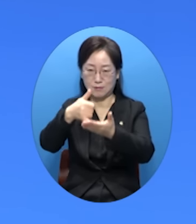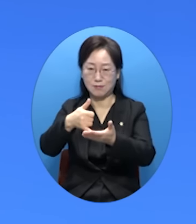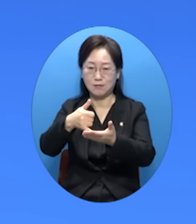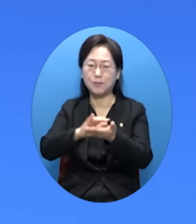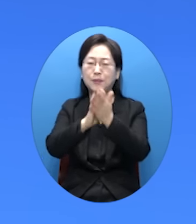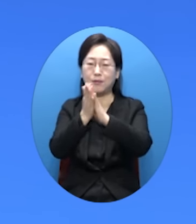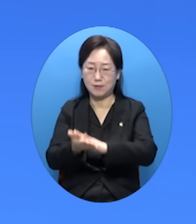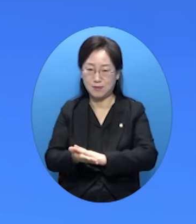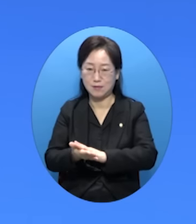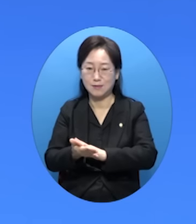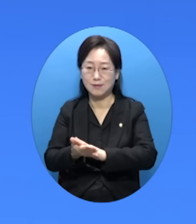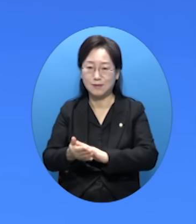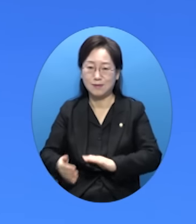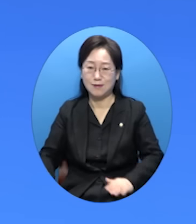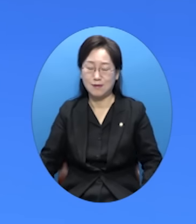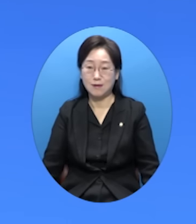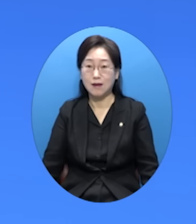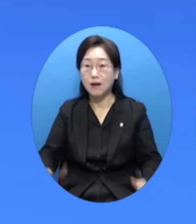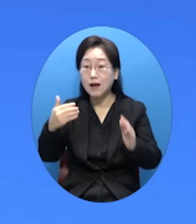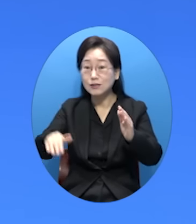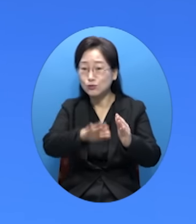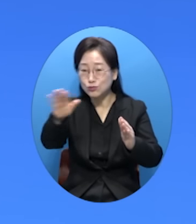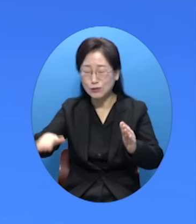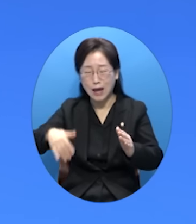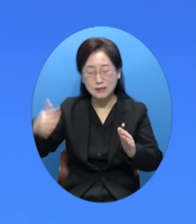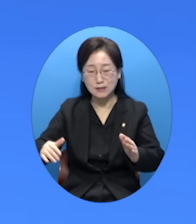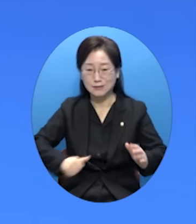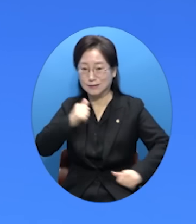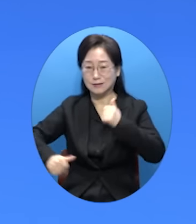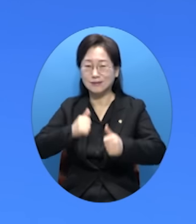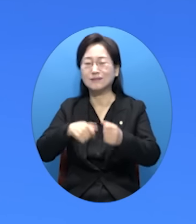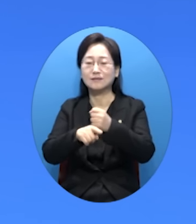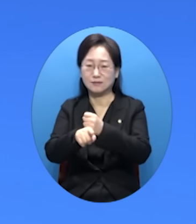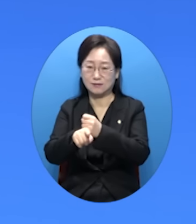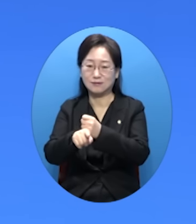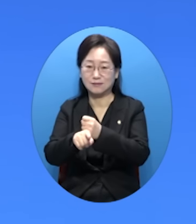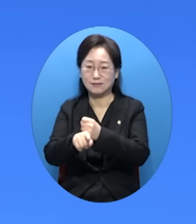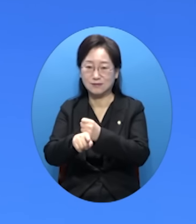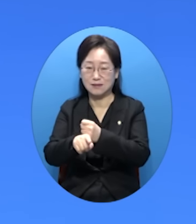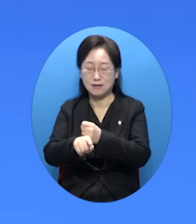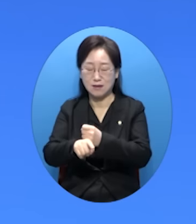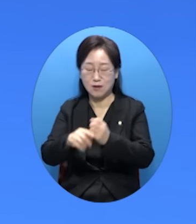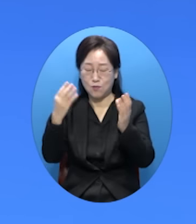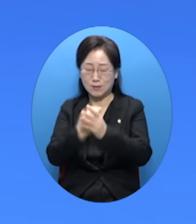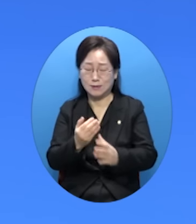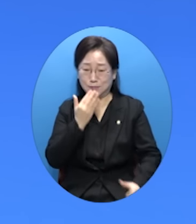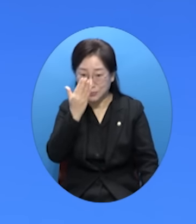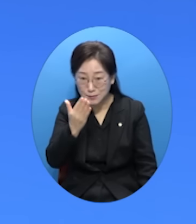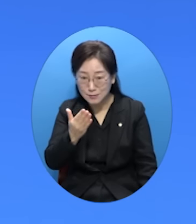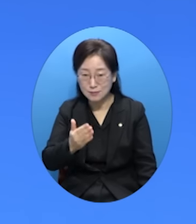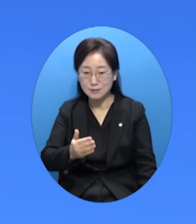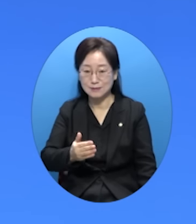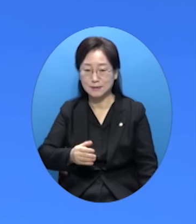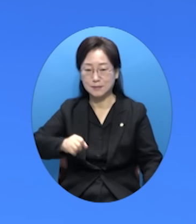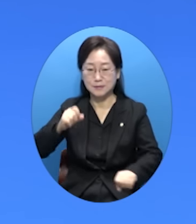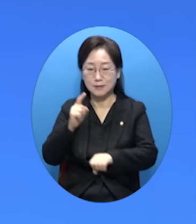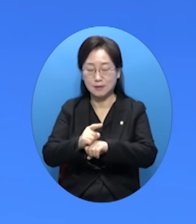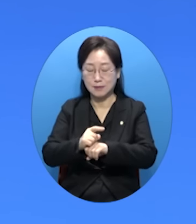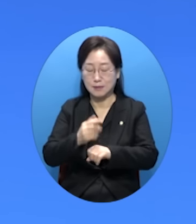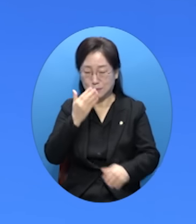것입니다 아직 우리가 덜 깨져갖고 성질이 살아있는 겁니다 또 박사 깨져야 성질이 죽는데